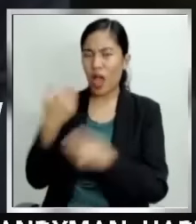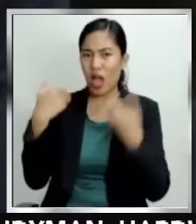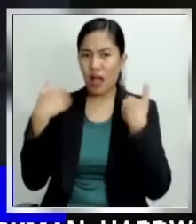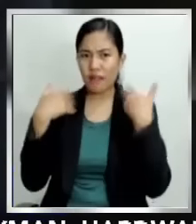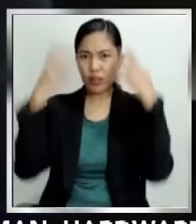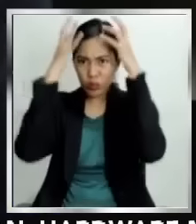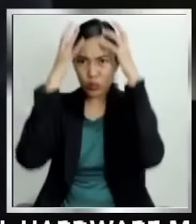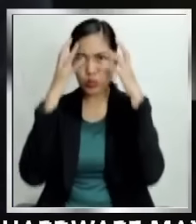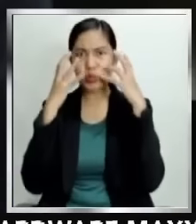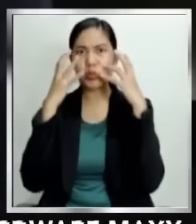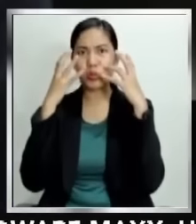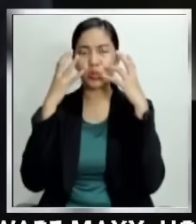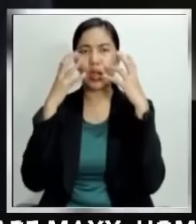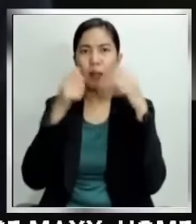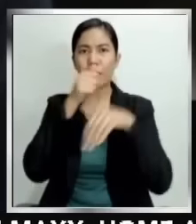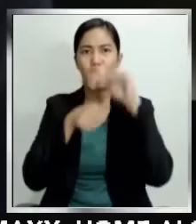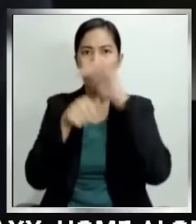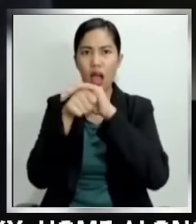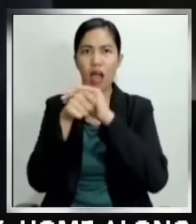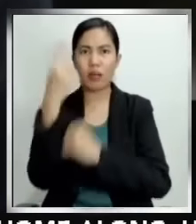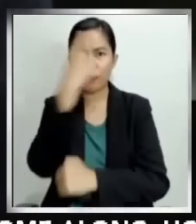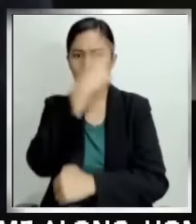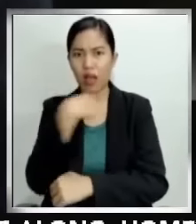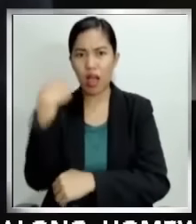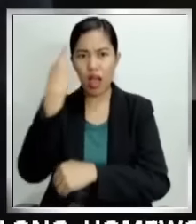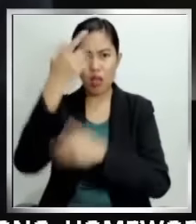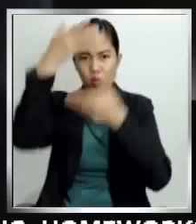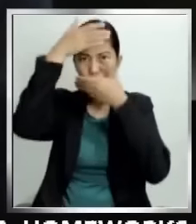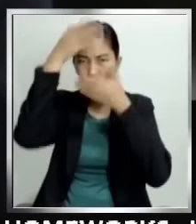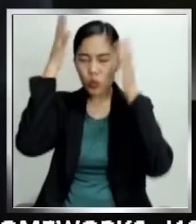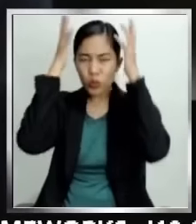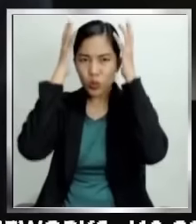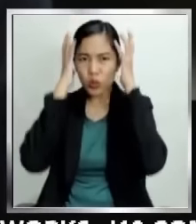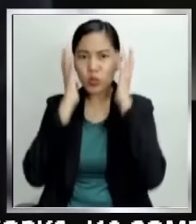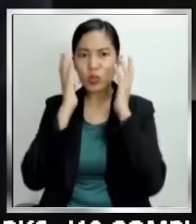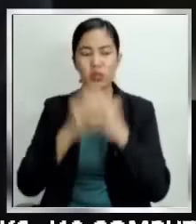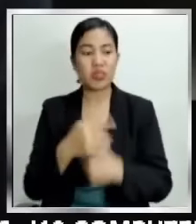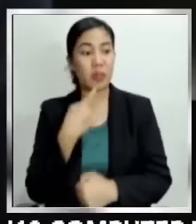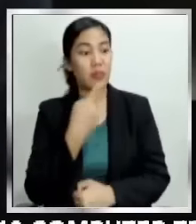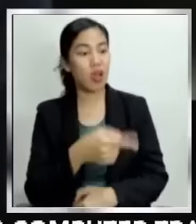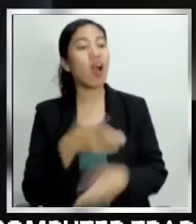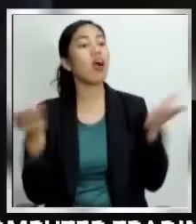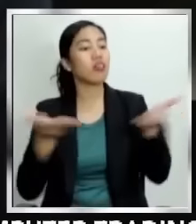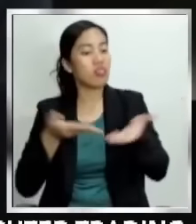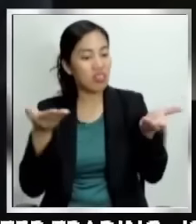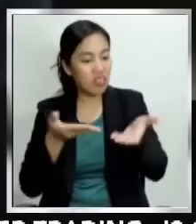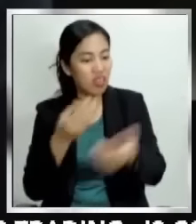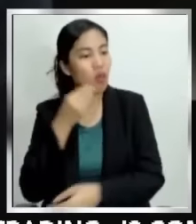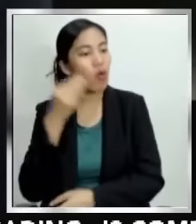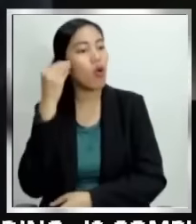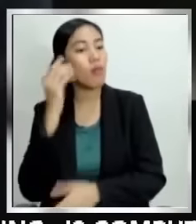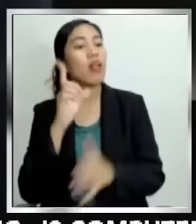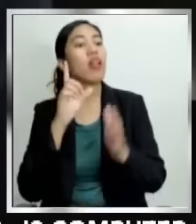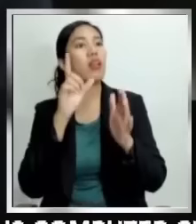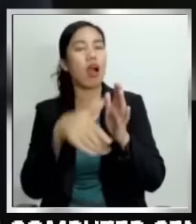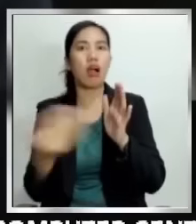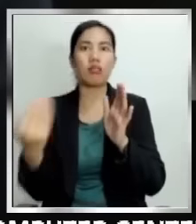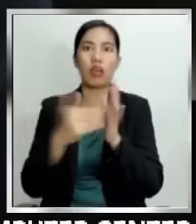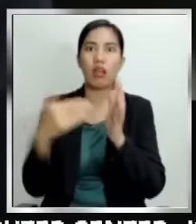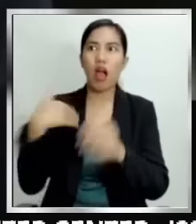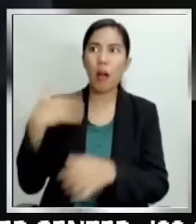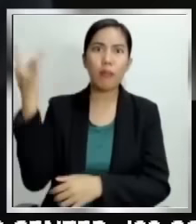mukha. At tanong niya sa akin, dito ka lang pala nakatira eh. Mamaya putok uli. Putok siya. Tapos na